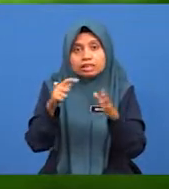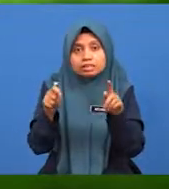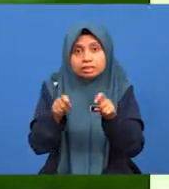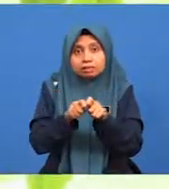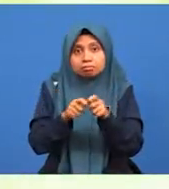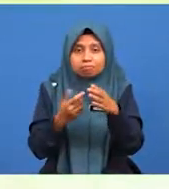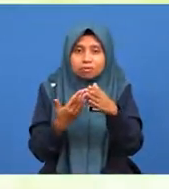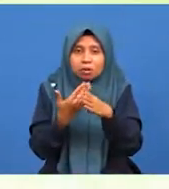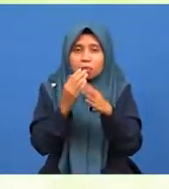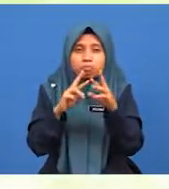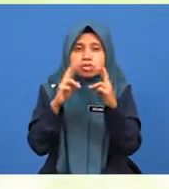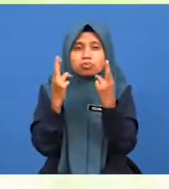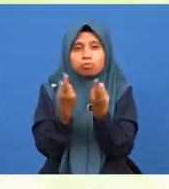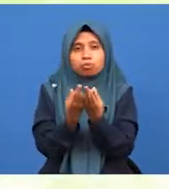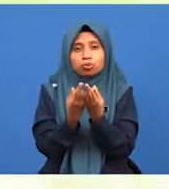ini?